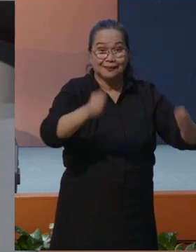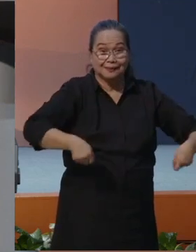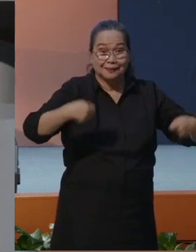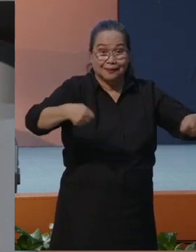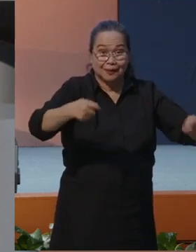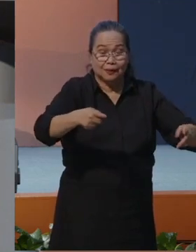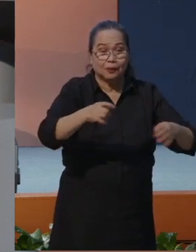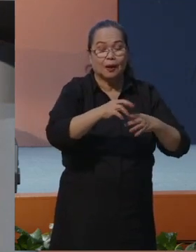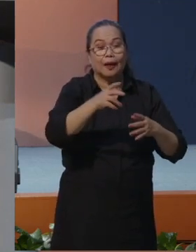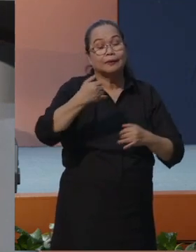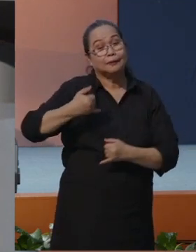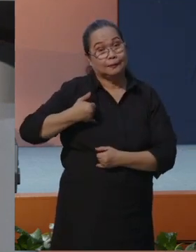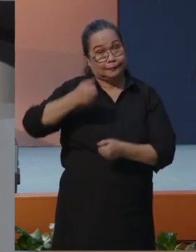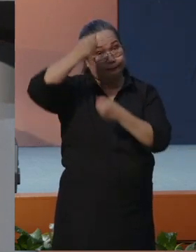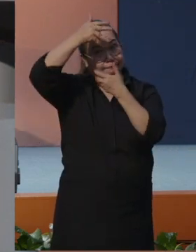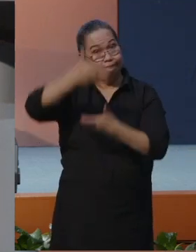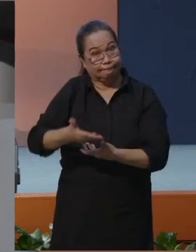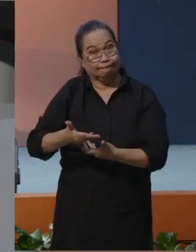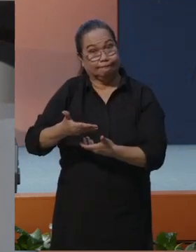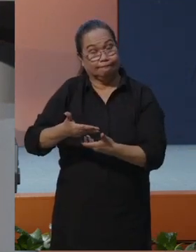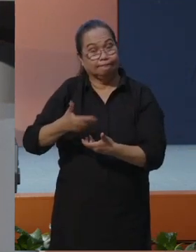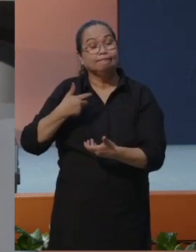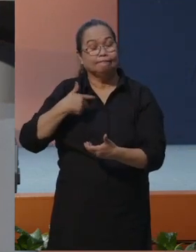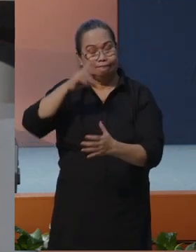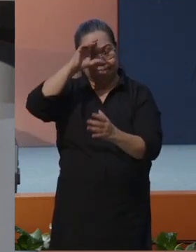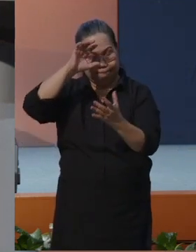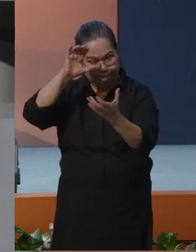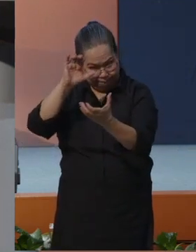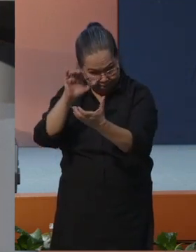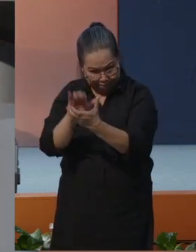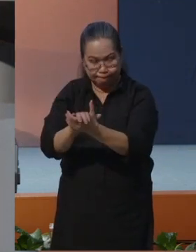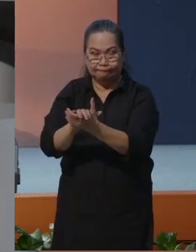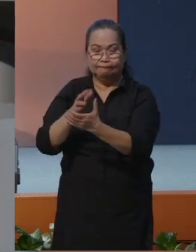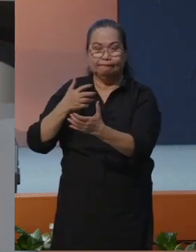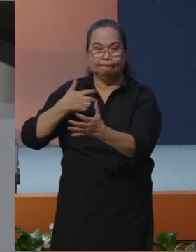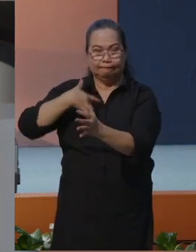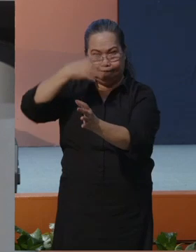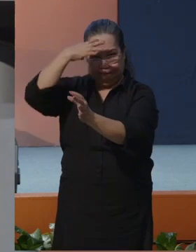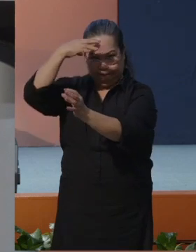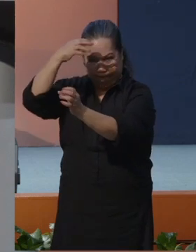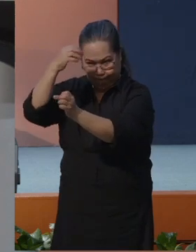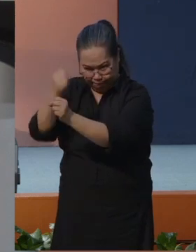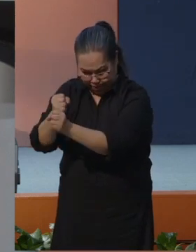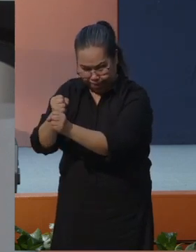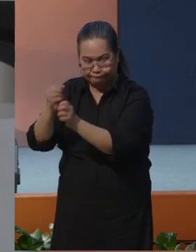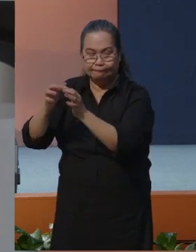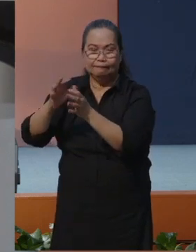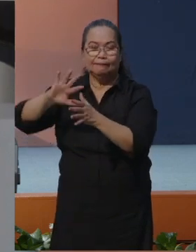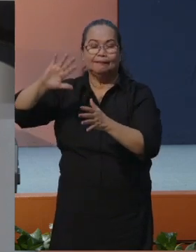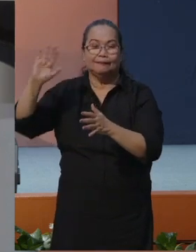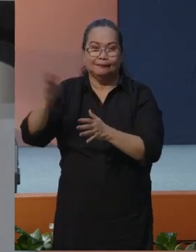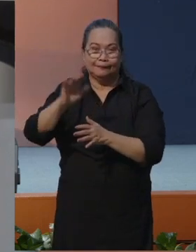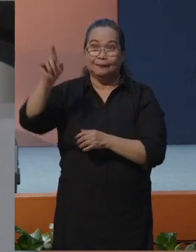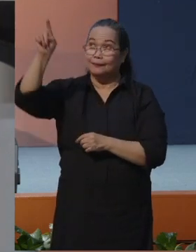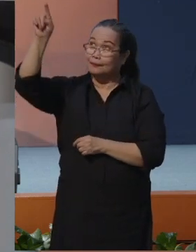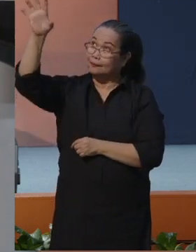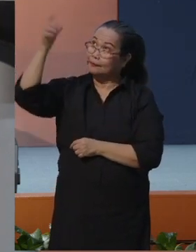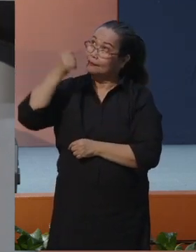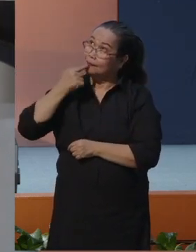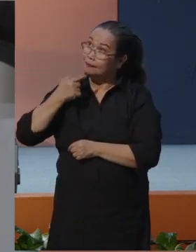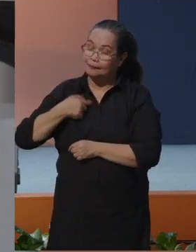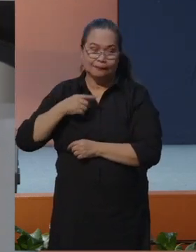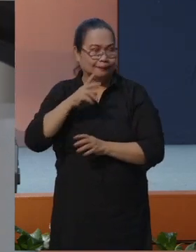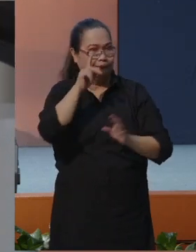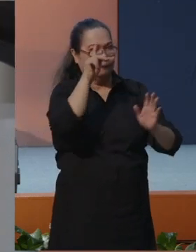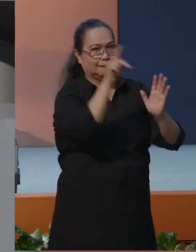At sinunod ni Joshua, merong pananampalataya, merong pagsunod. And Joshua did to them just as the Lord said to him.